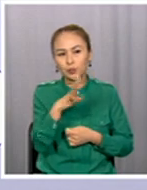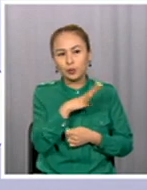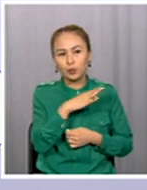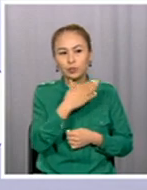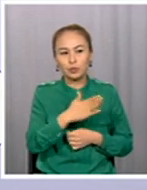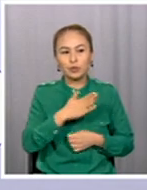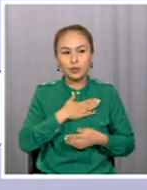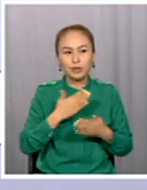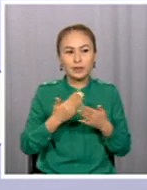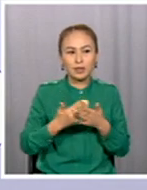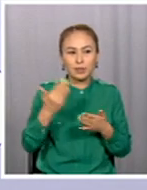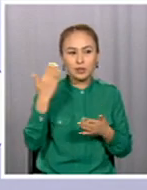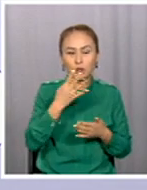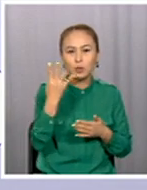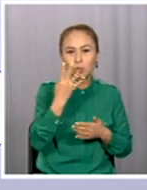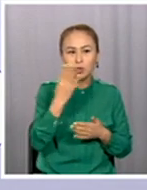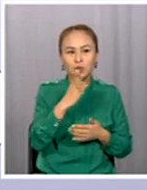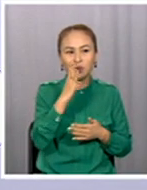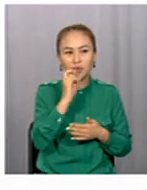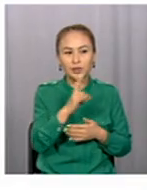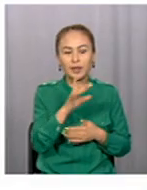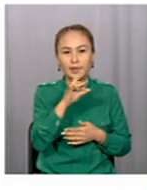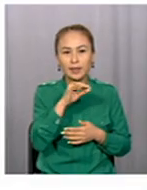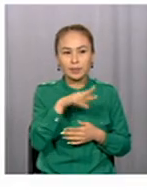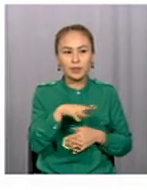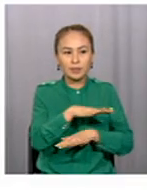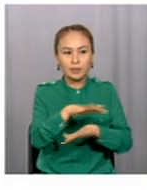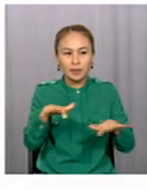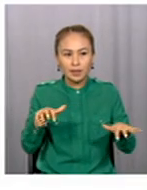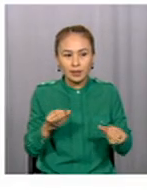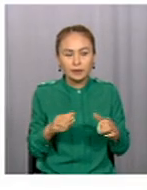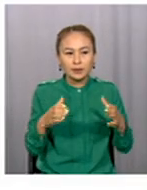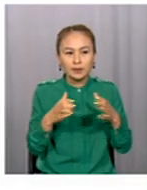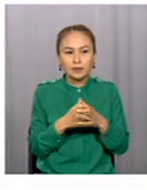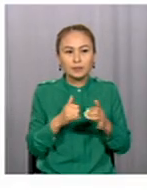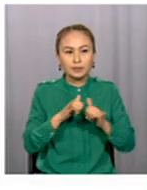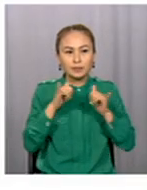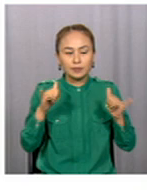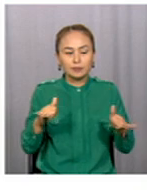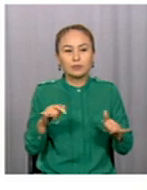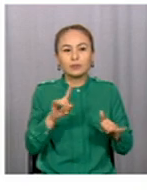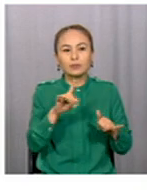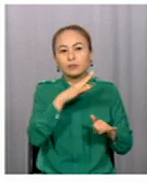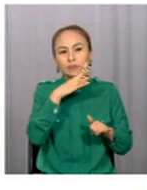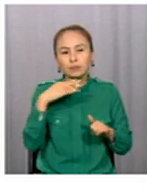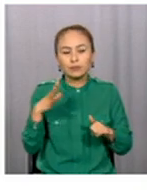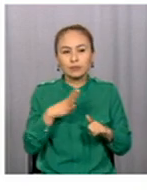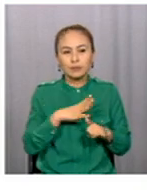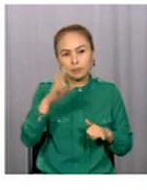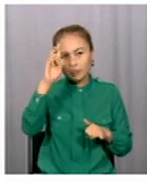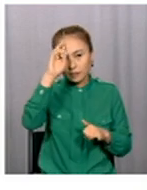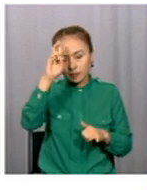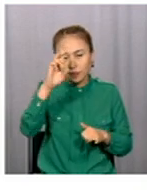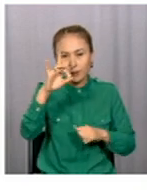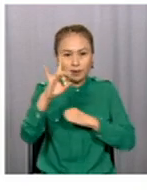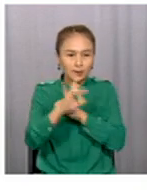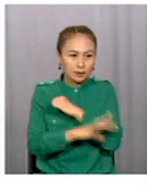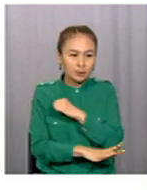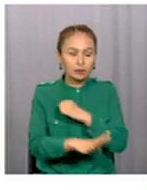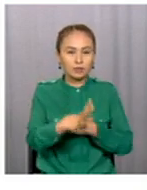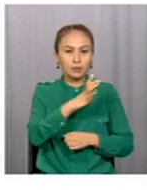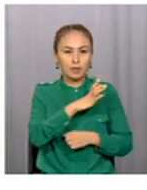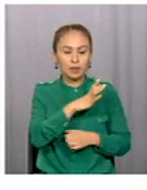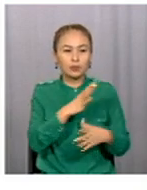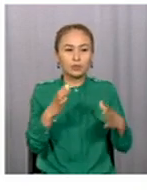біздің заманымыздың 4-ші ғасырында Рим империясында христиан діні кең тарағаны соншалықты мемлекеттің кедей және бай